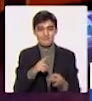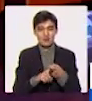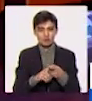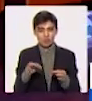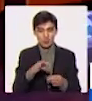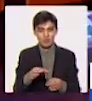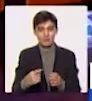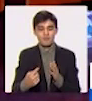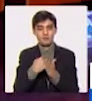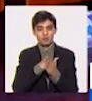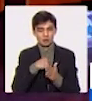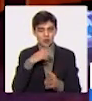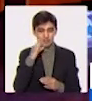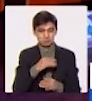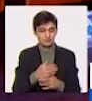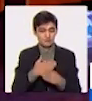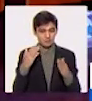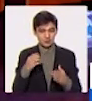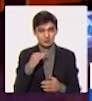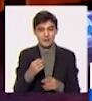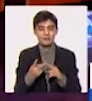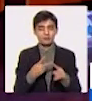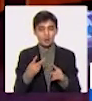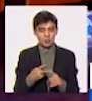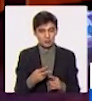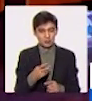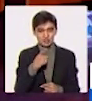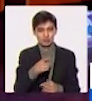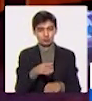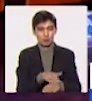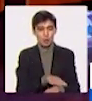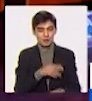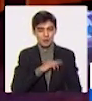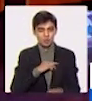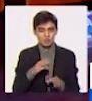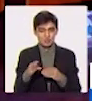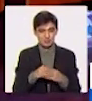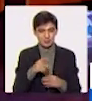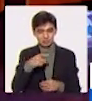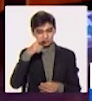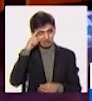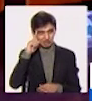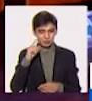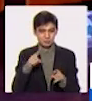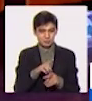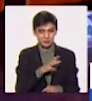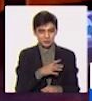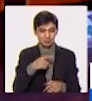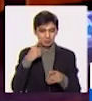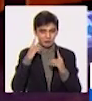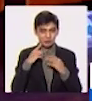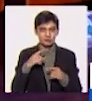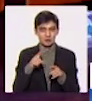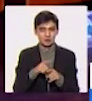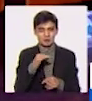вирустың ішке кіру қаупі жоғары болады, екіншіден бұл кісілерде ұзақ уақыт жұмыс істегендіктен терлейді. Терлеген кезде тағы да айтам,